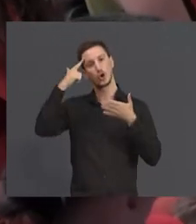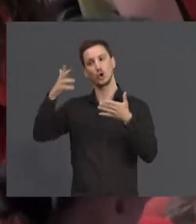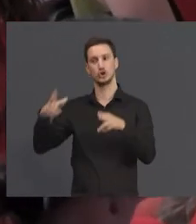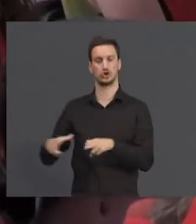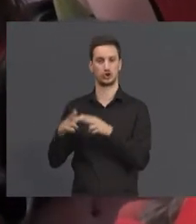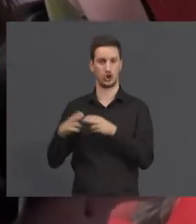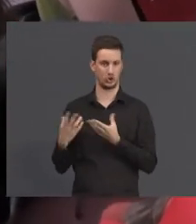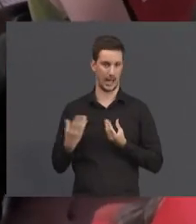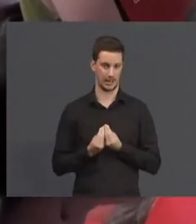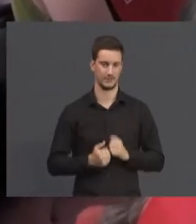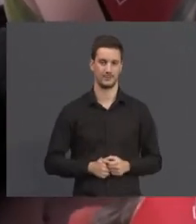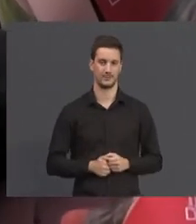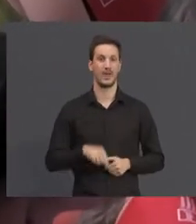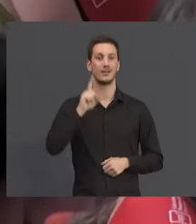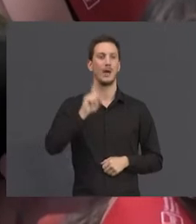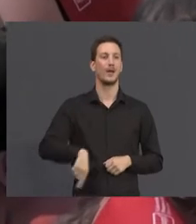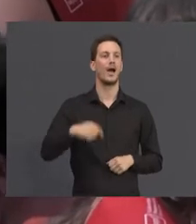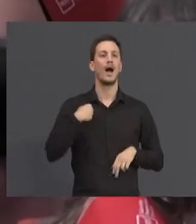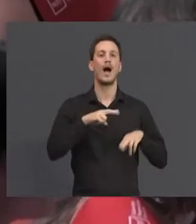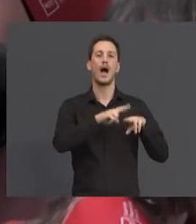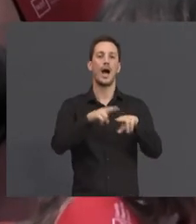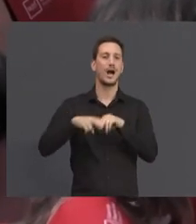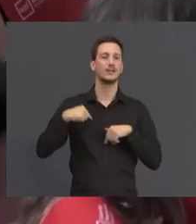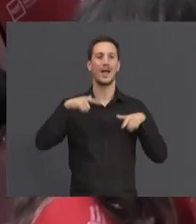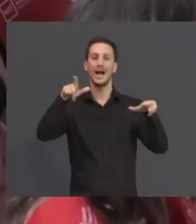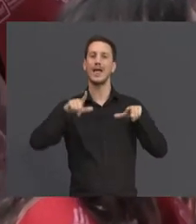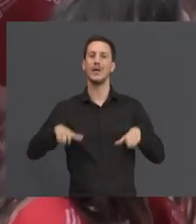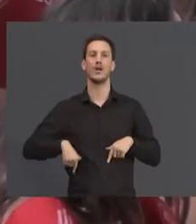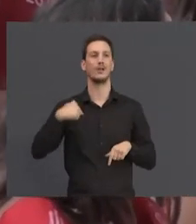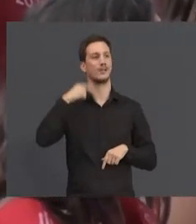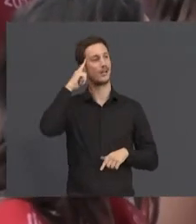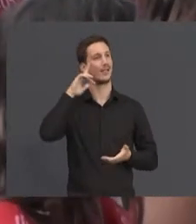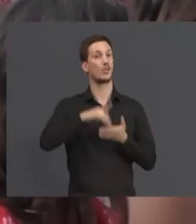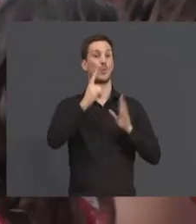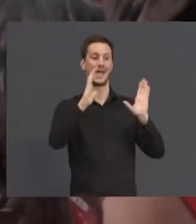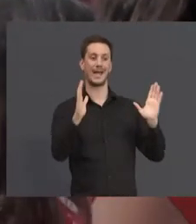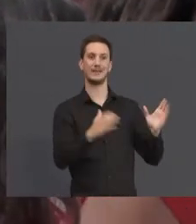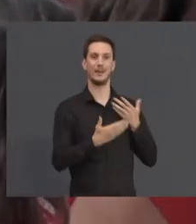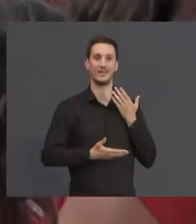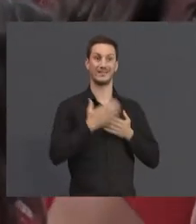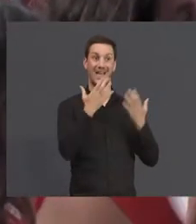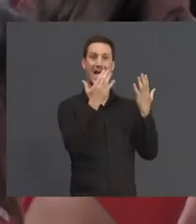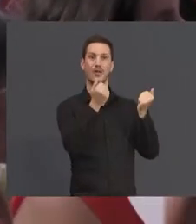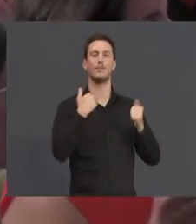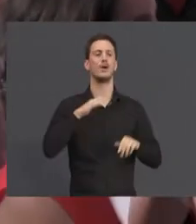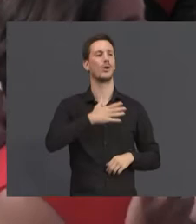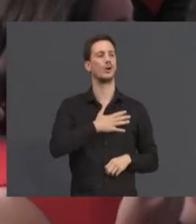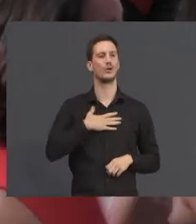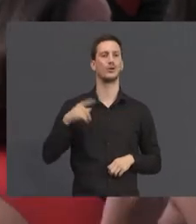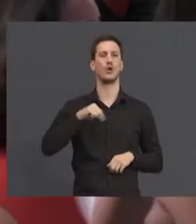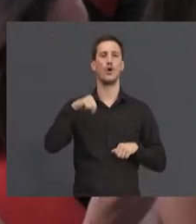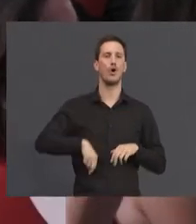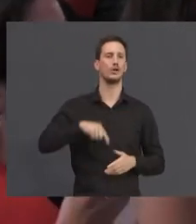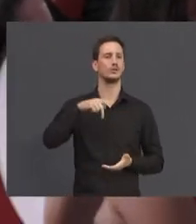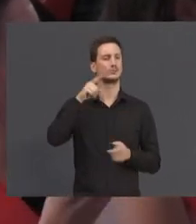Social. Els actes de graduació simbolitzen un fi d'etapa i un adéu, però no volem que avui